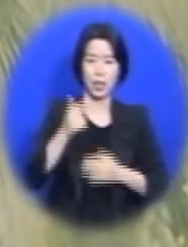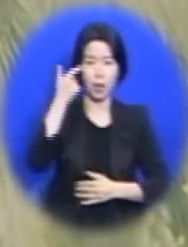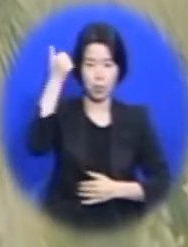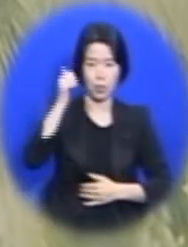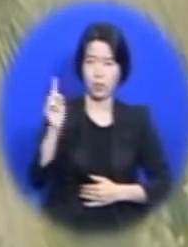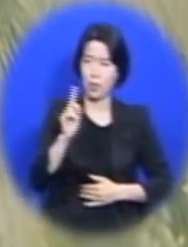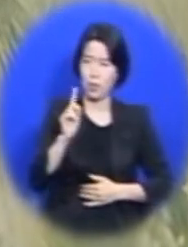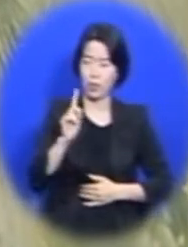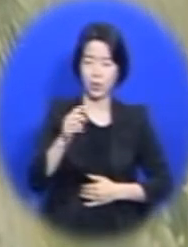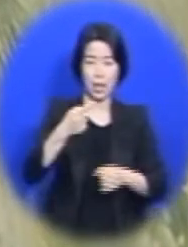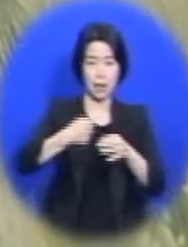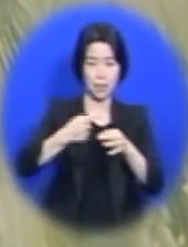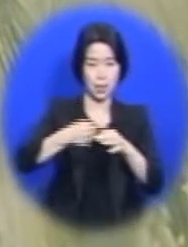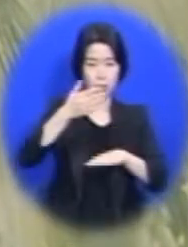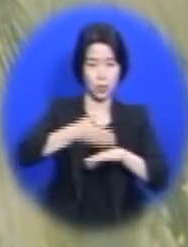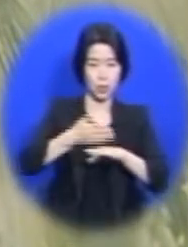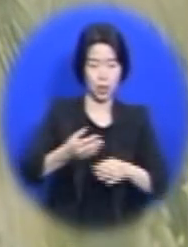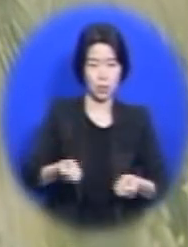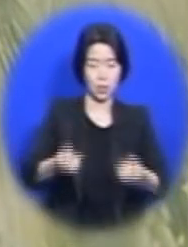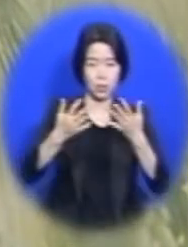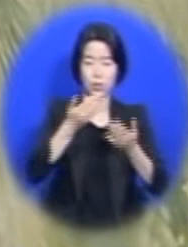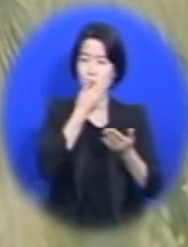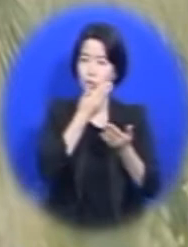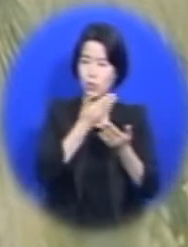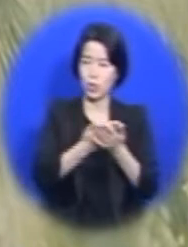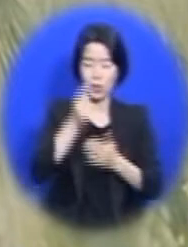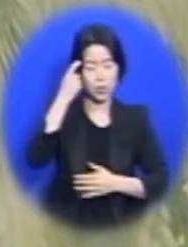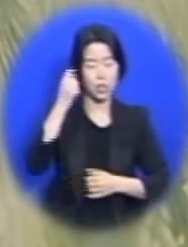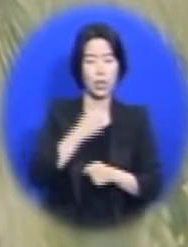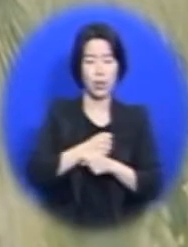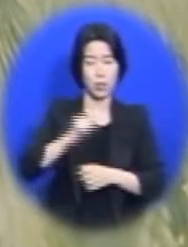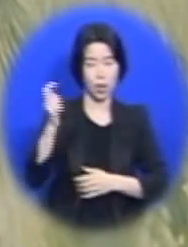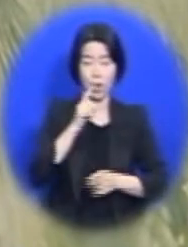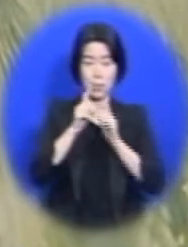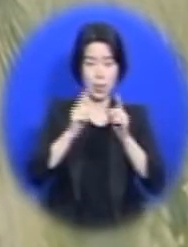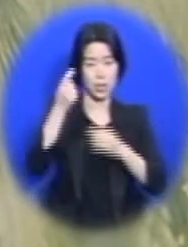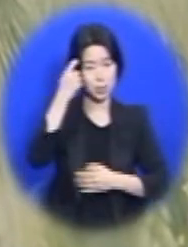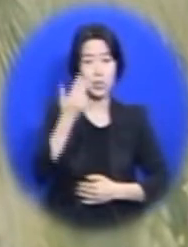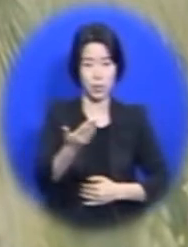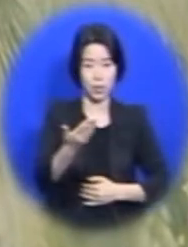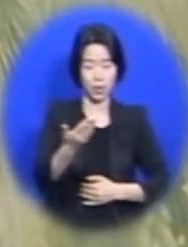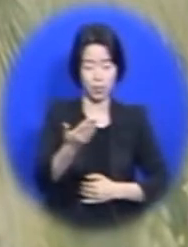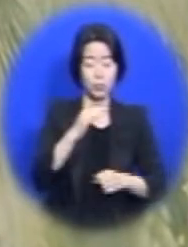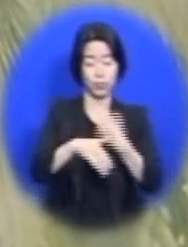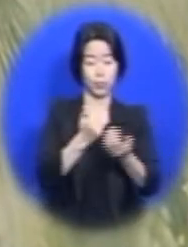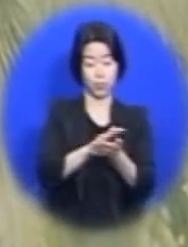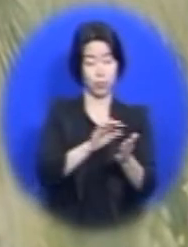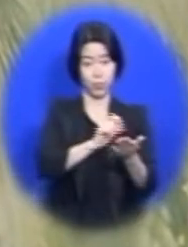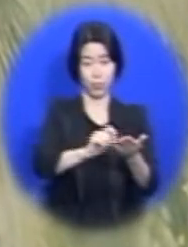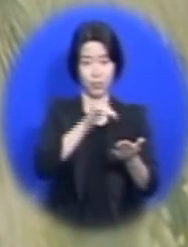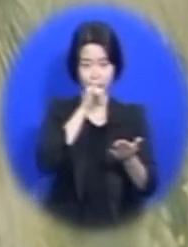이렇게 맥주 감사주의를 아주 중요하게 생각하고 강조하시나요? 성경이 그렇게 쓰여져 있으니까